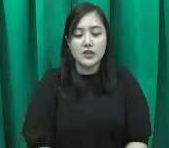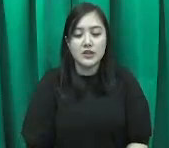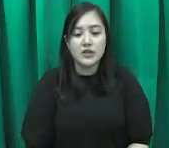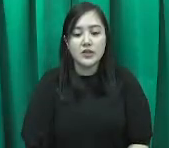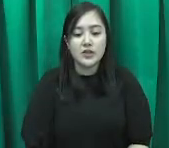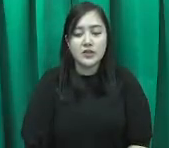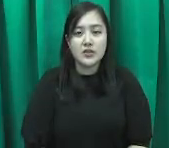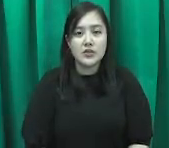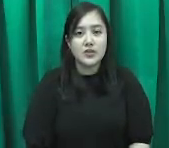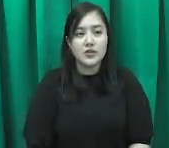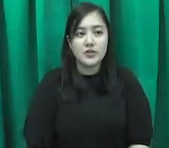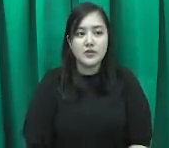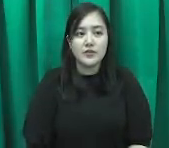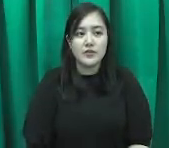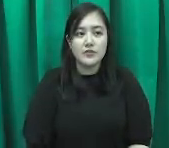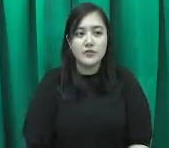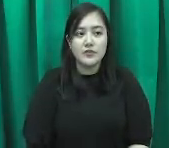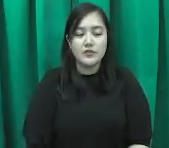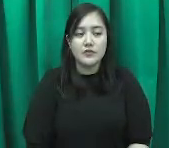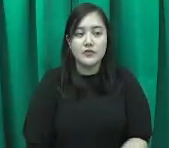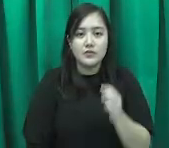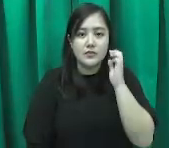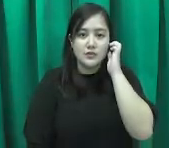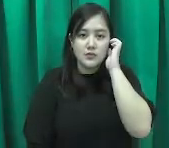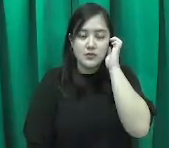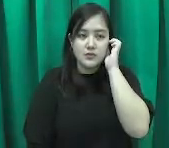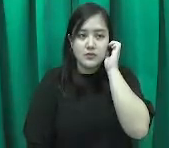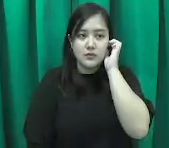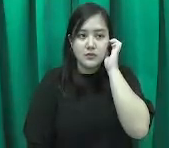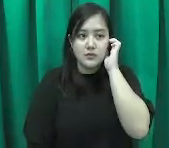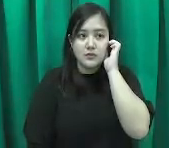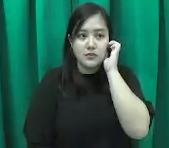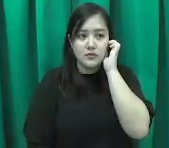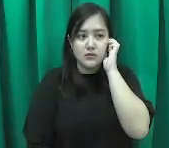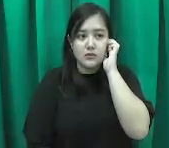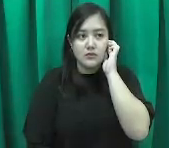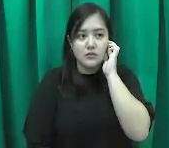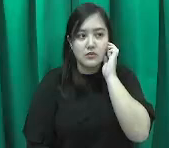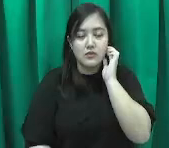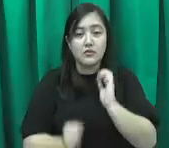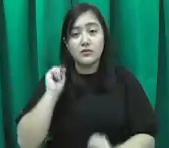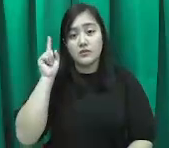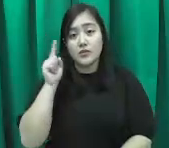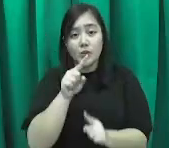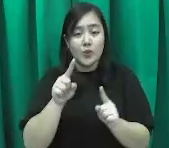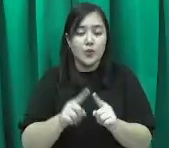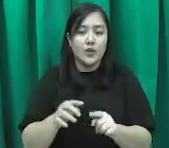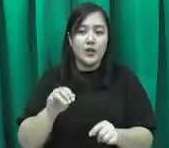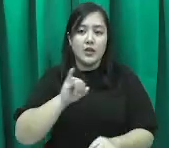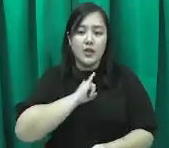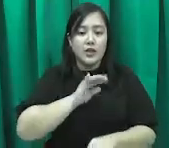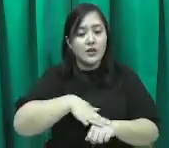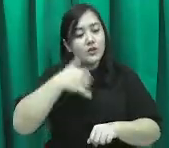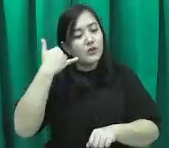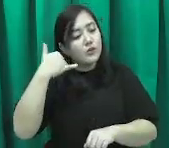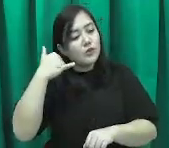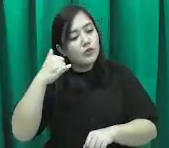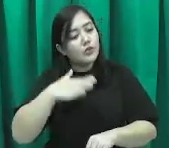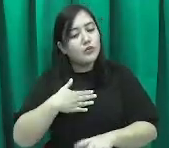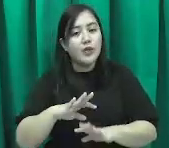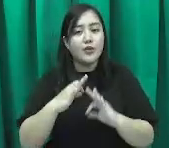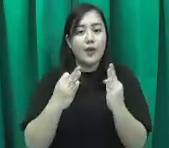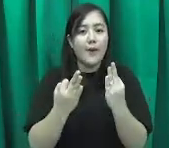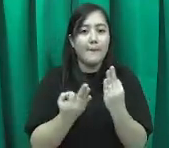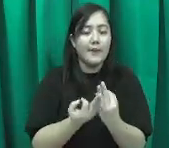kahit nakaka-contact ako paminsan-minsan, if ina-follow up ko kung ano yung natutunan nila sa church. Yun. Paano nila ina-apply yung naituro sa